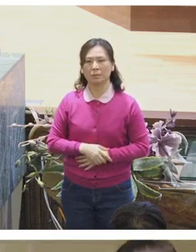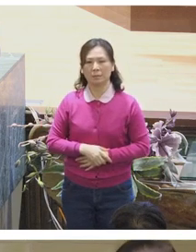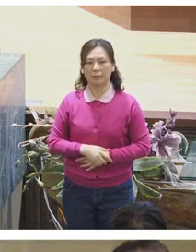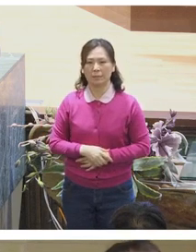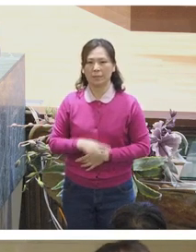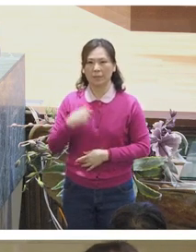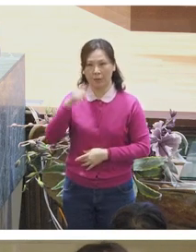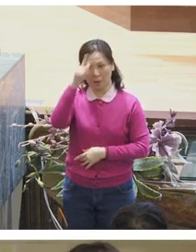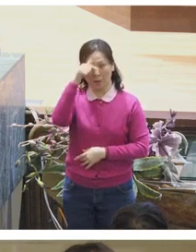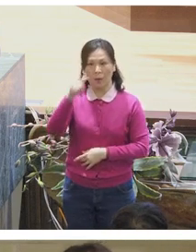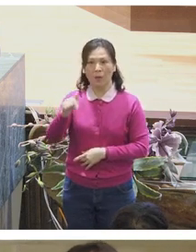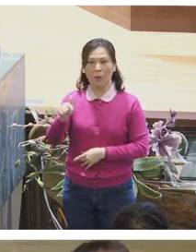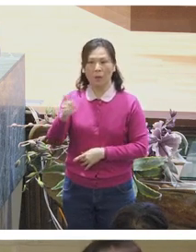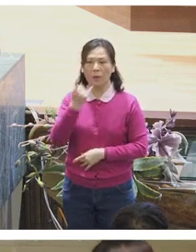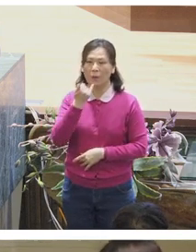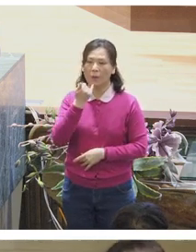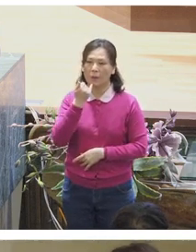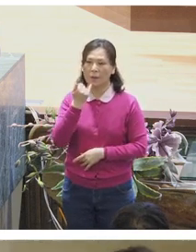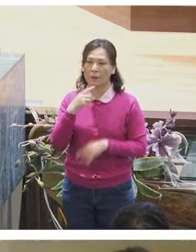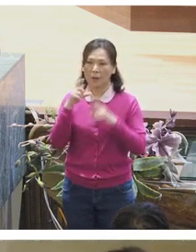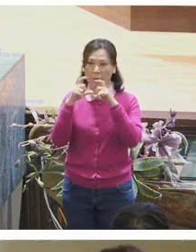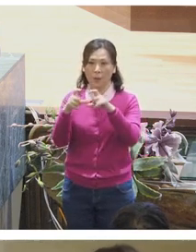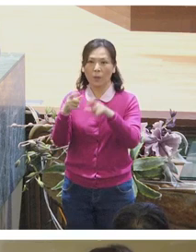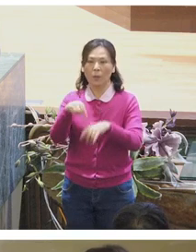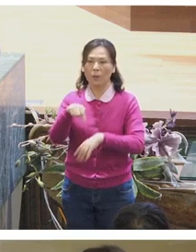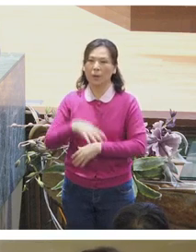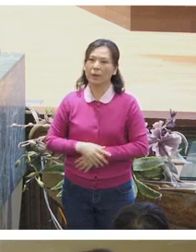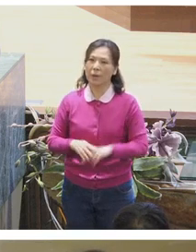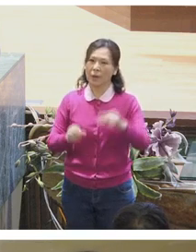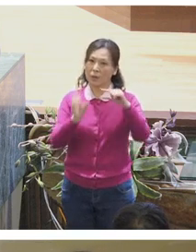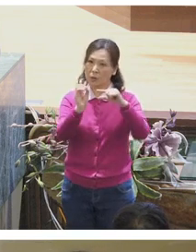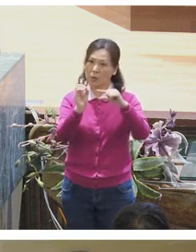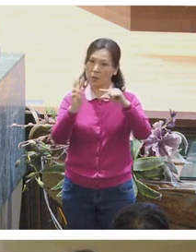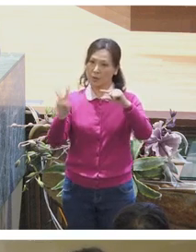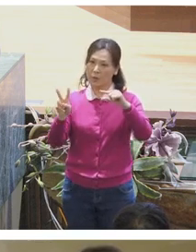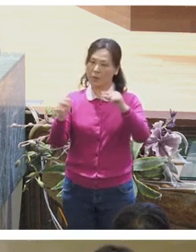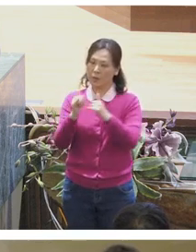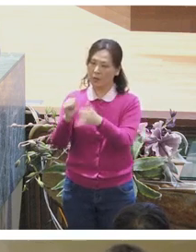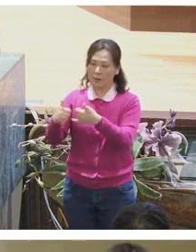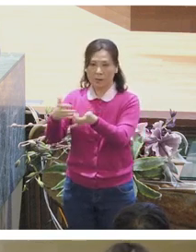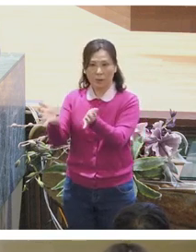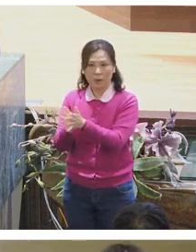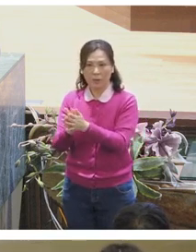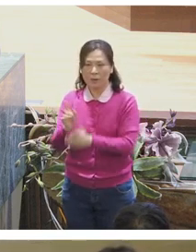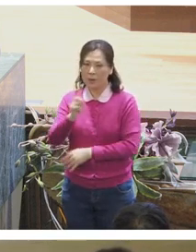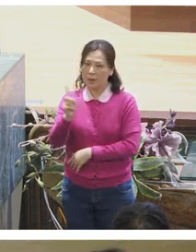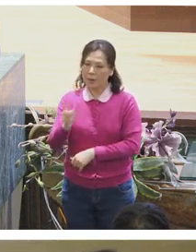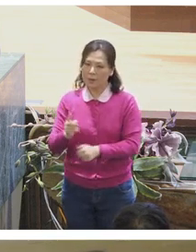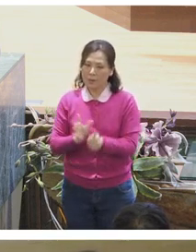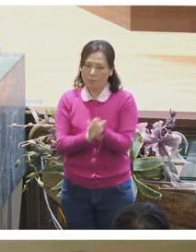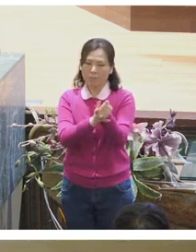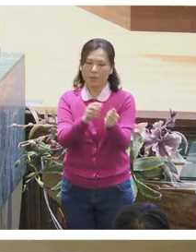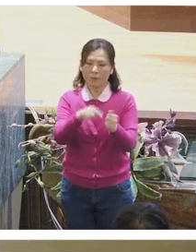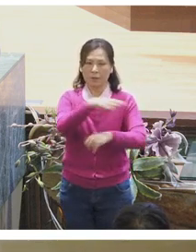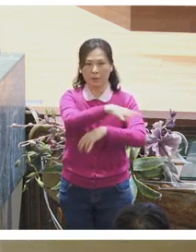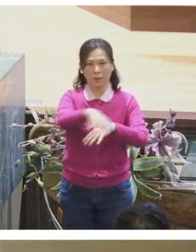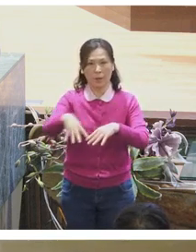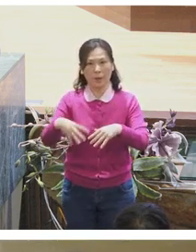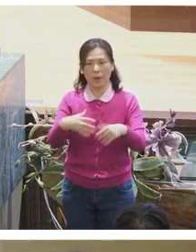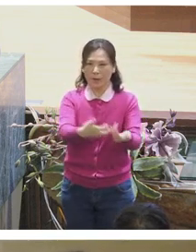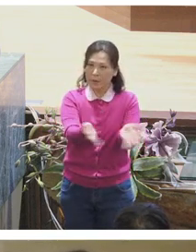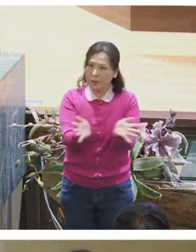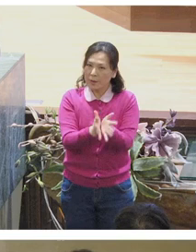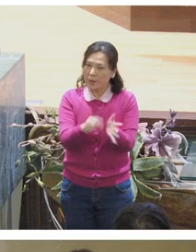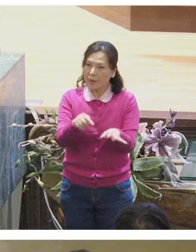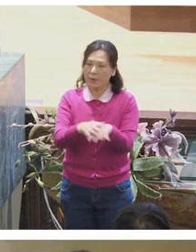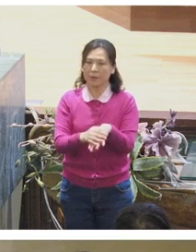接着去回答说 GEV 社群要如何去支持台环境的团体，然后在台